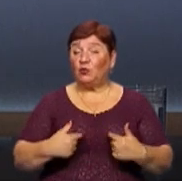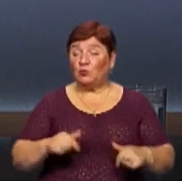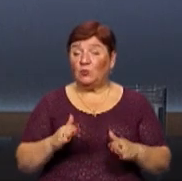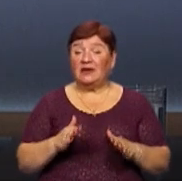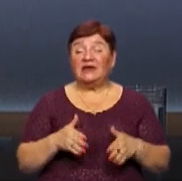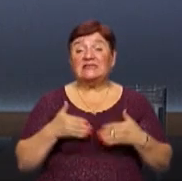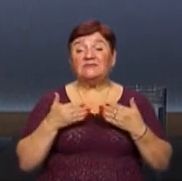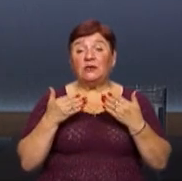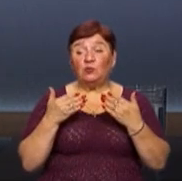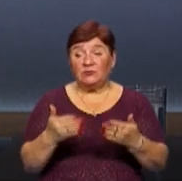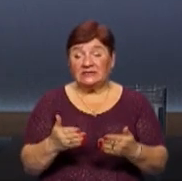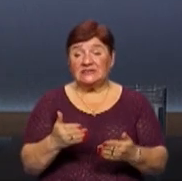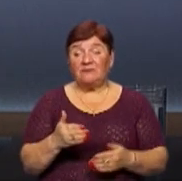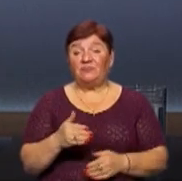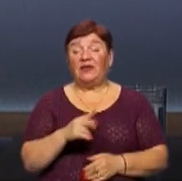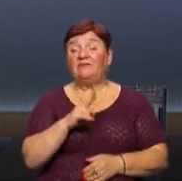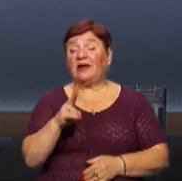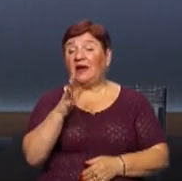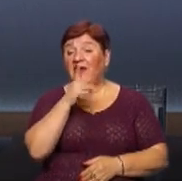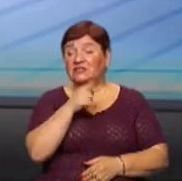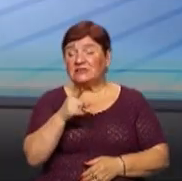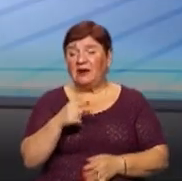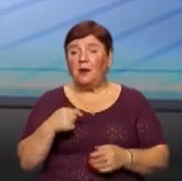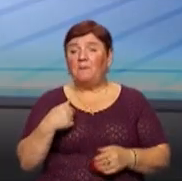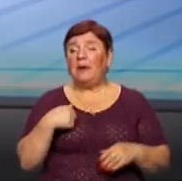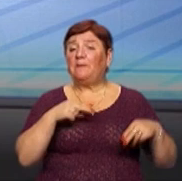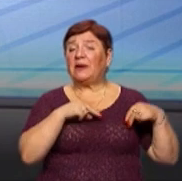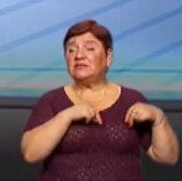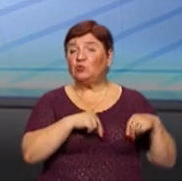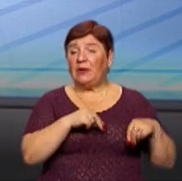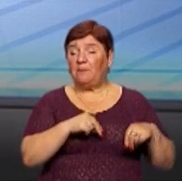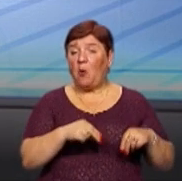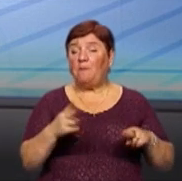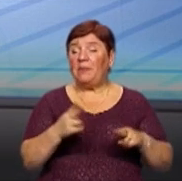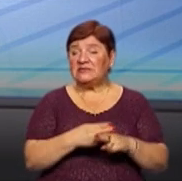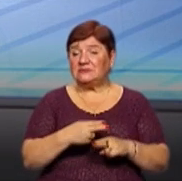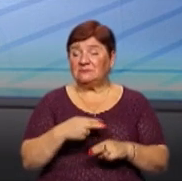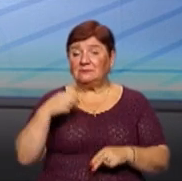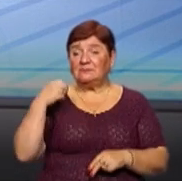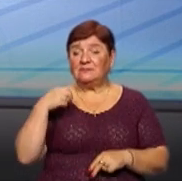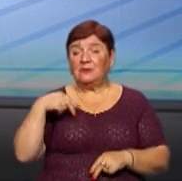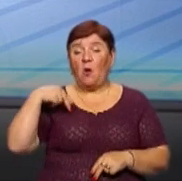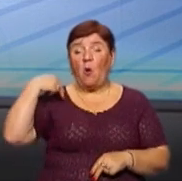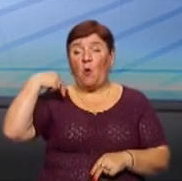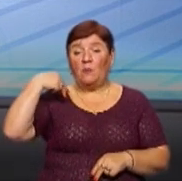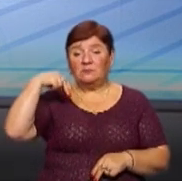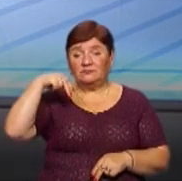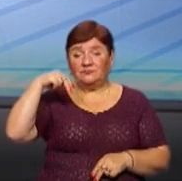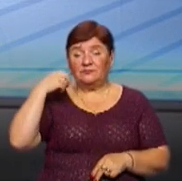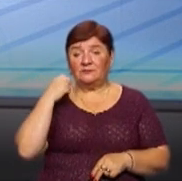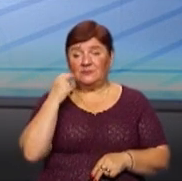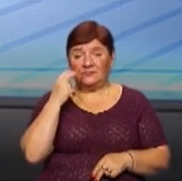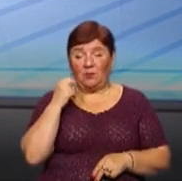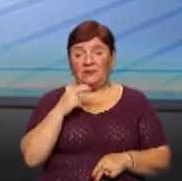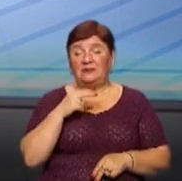яку пенсію перейти, і коли, в який час, чи є якісь хвилини. Ми працюємо без обідніх перерв з 8 до 5